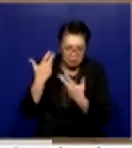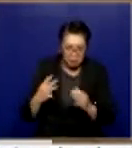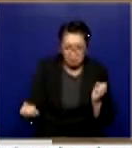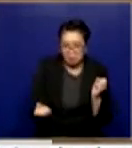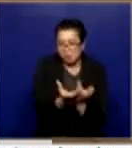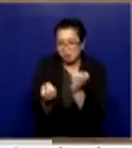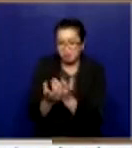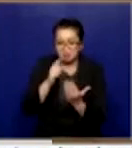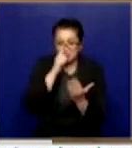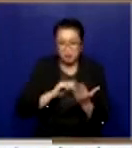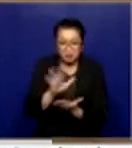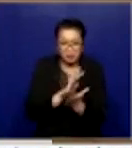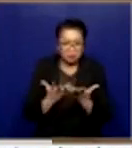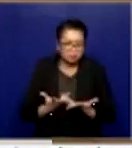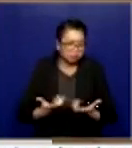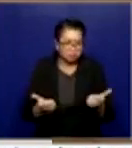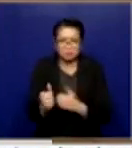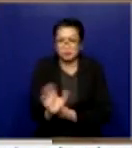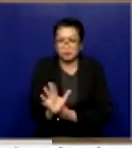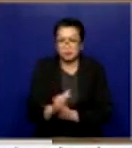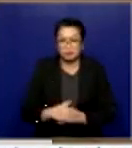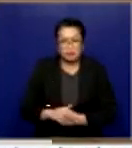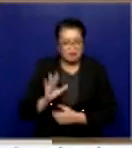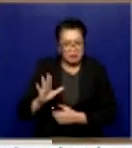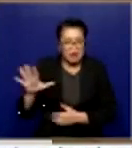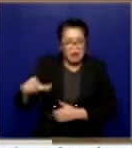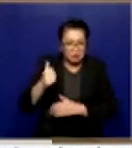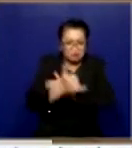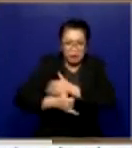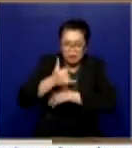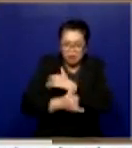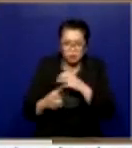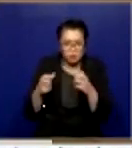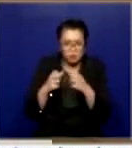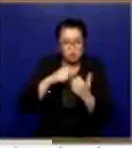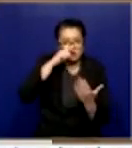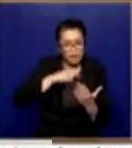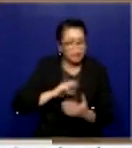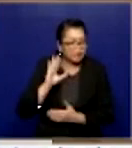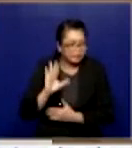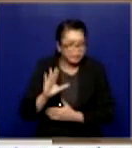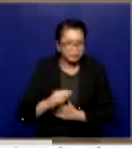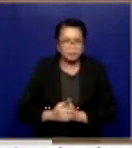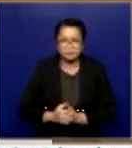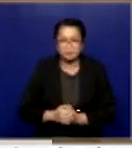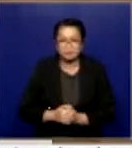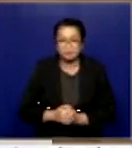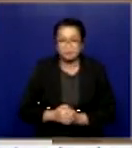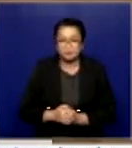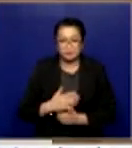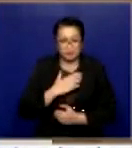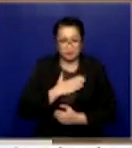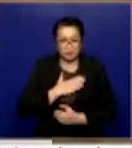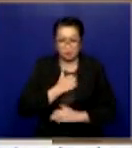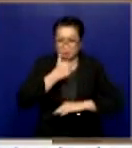สิ่งที่สามารถวางที่สุดก็คือยาเอาต่างประเทศเข้ามาเกี่ยวข้องกับกิจการในประเทศไทยเรา